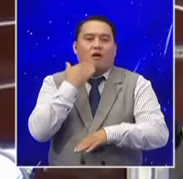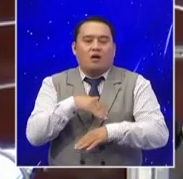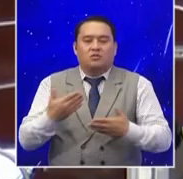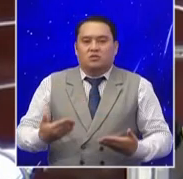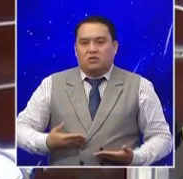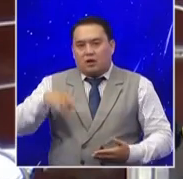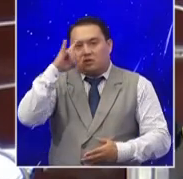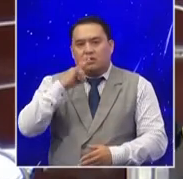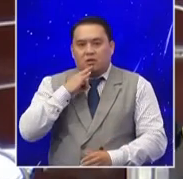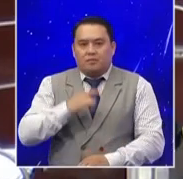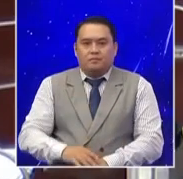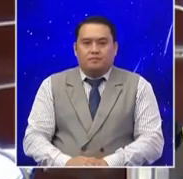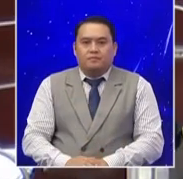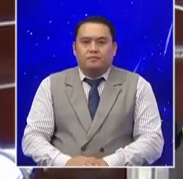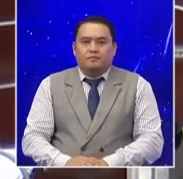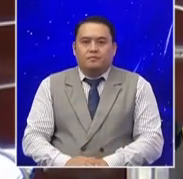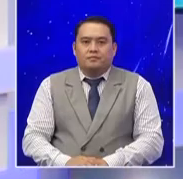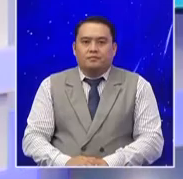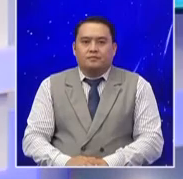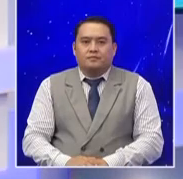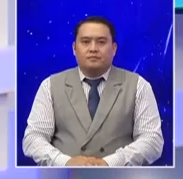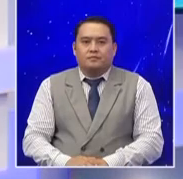жизни казахстанцев.